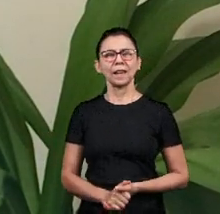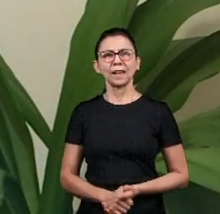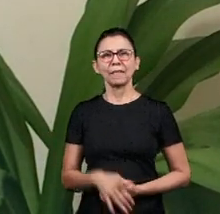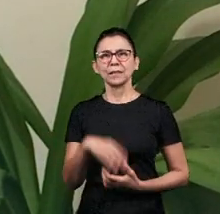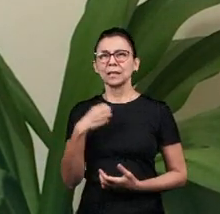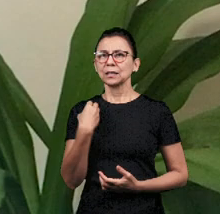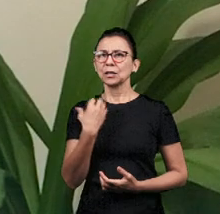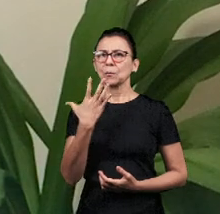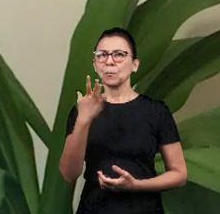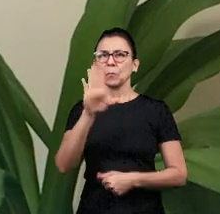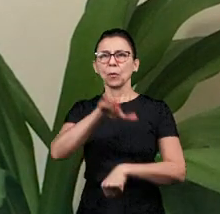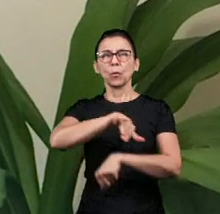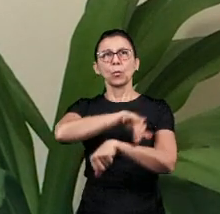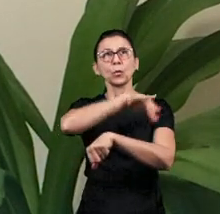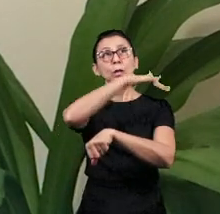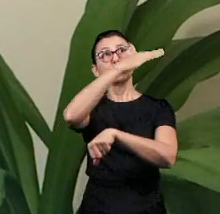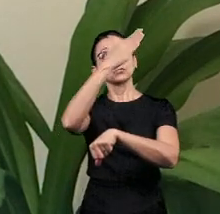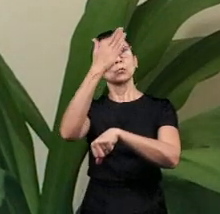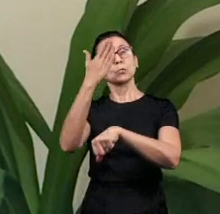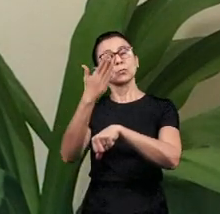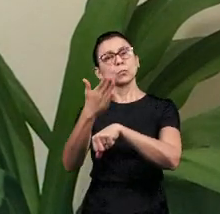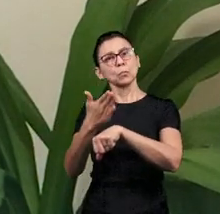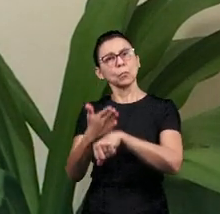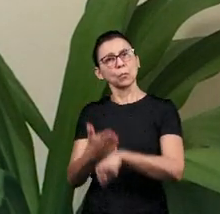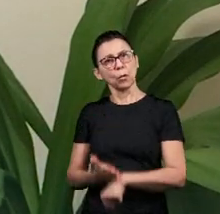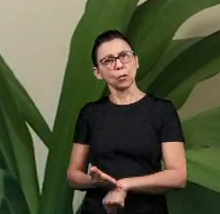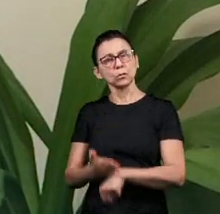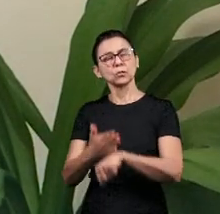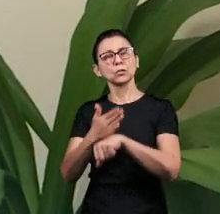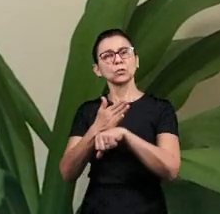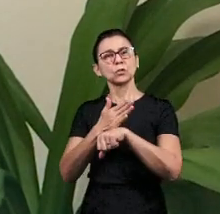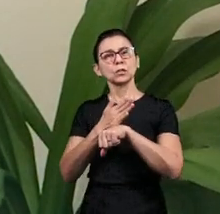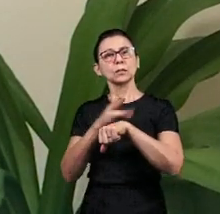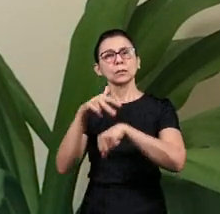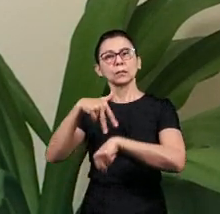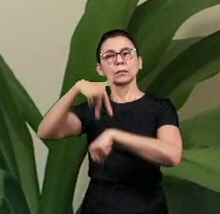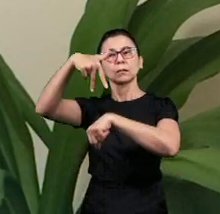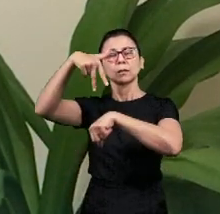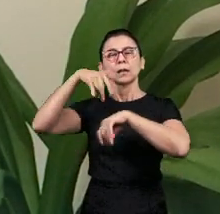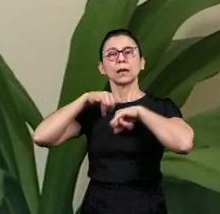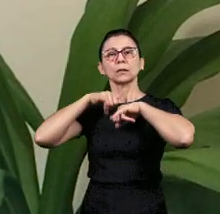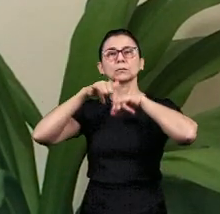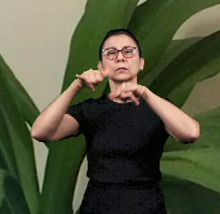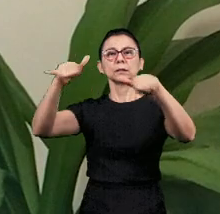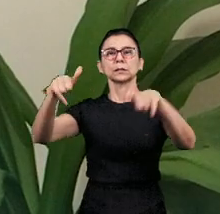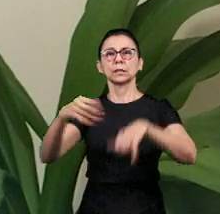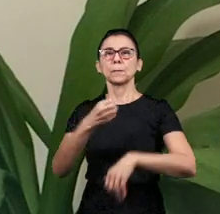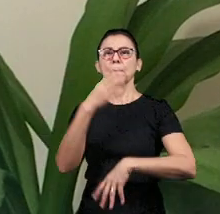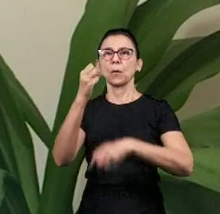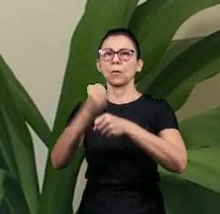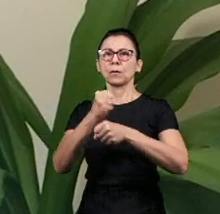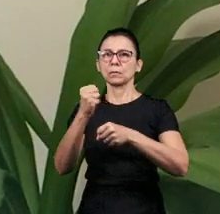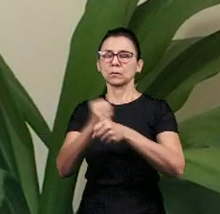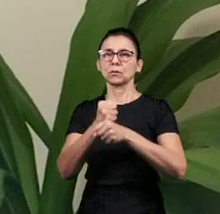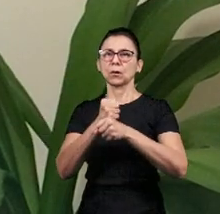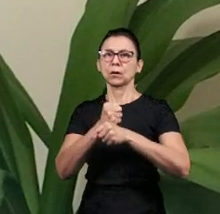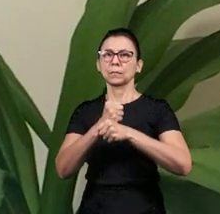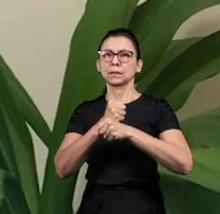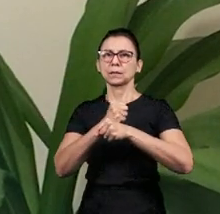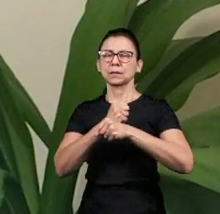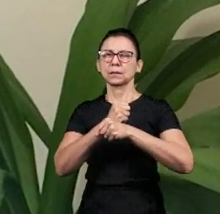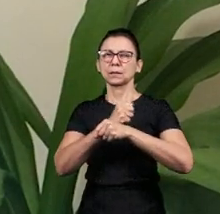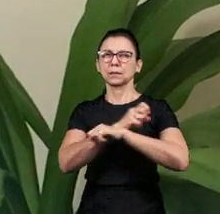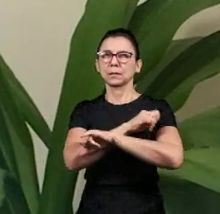comme il est doux sur les montagnes les pieds de ceux qui annoncent les bonnes nouvelles, il fait entendre le